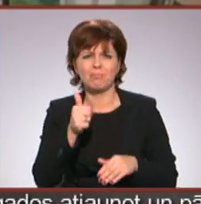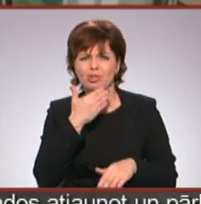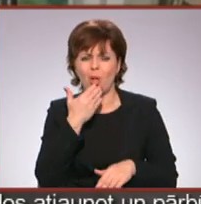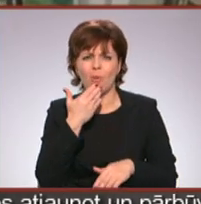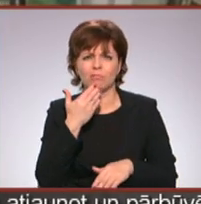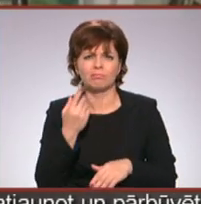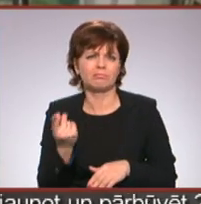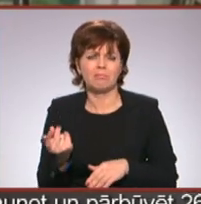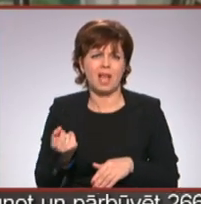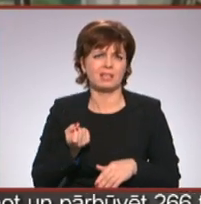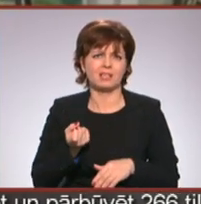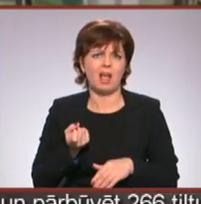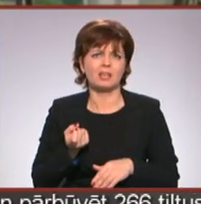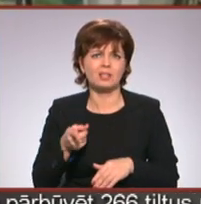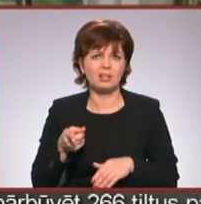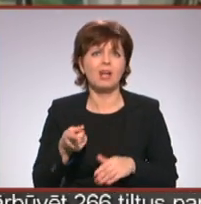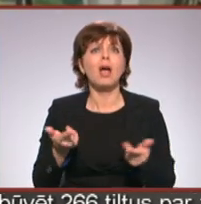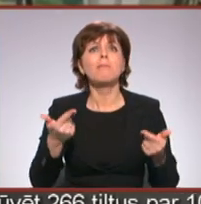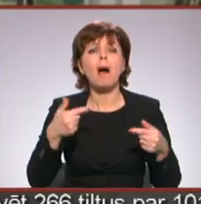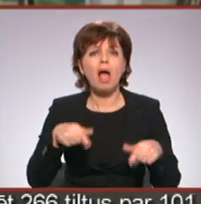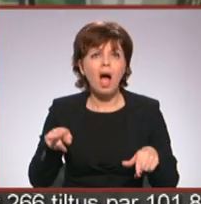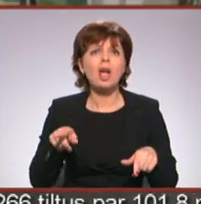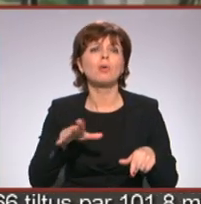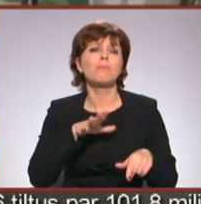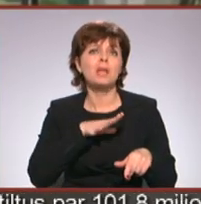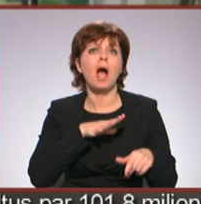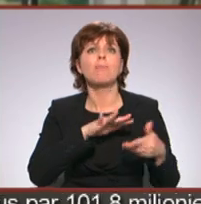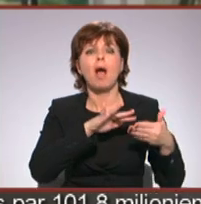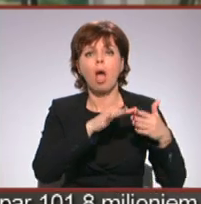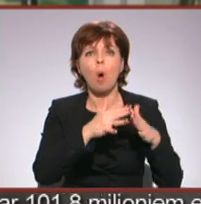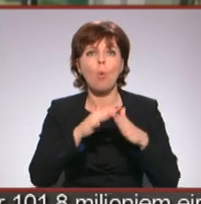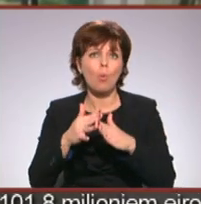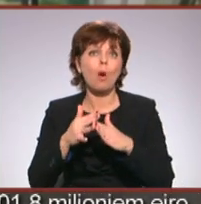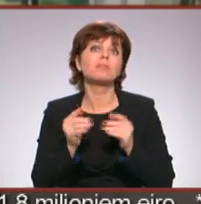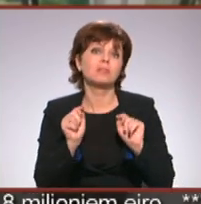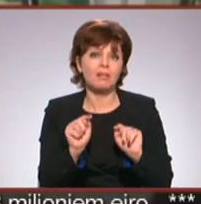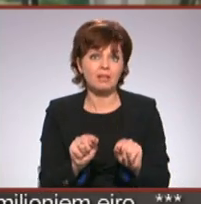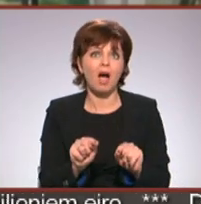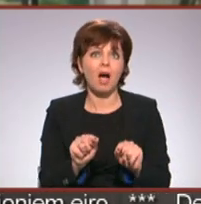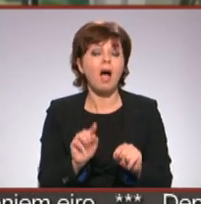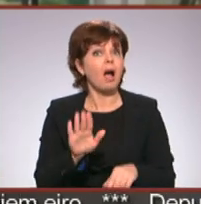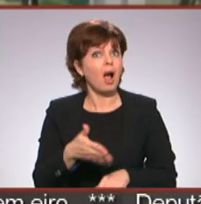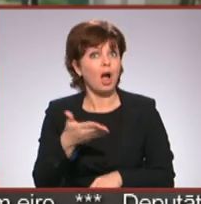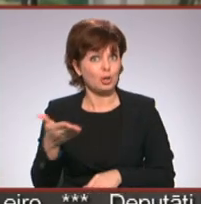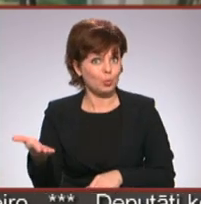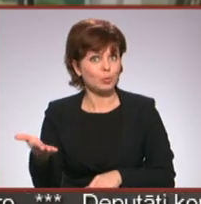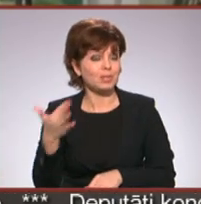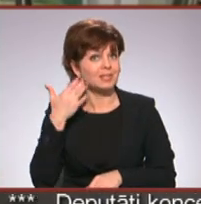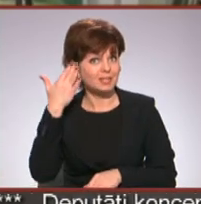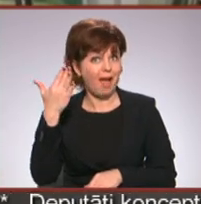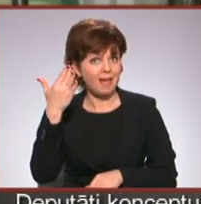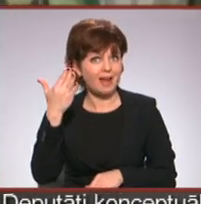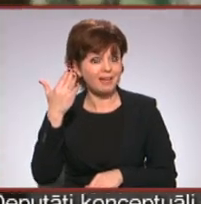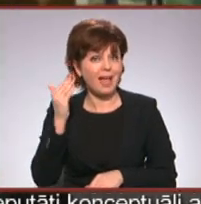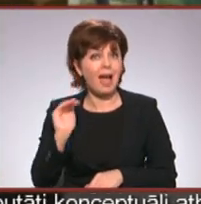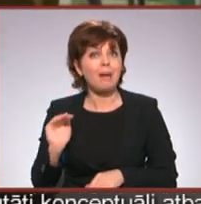piesaistījusi. Visu laiku pa laukiem esam bijuši, un tā arī. Un tad jūs ceriet, ka arī lielais